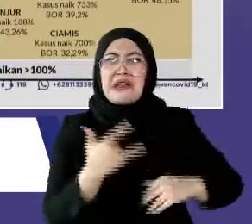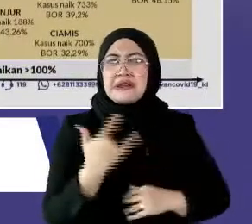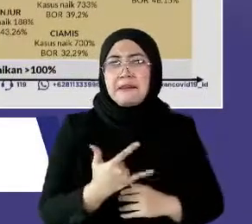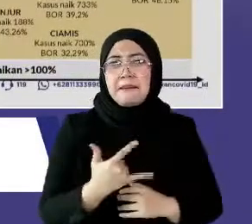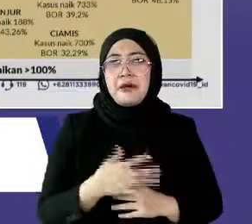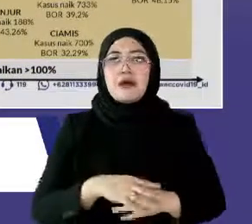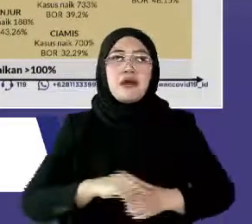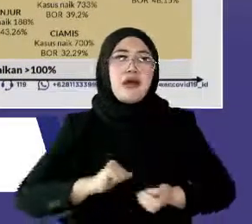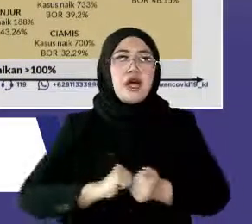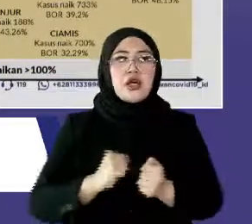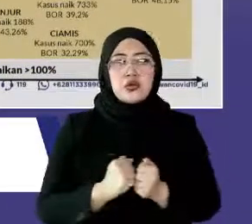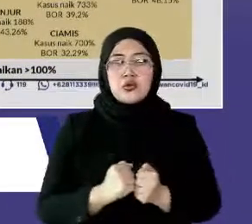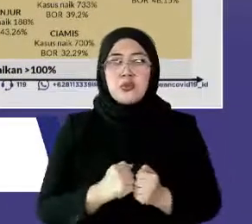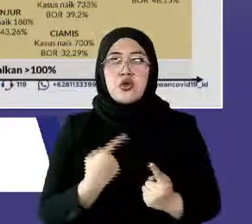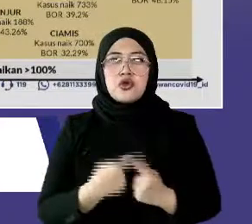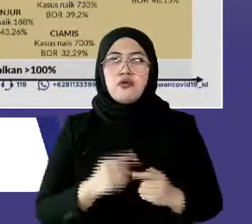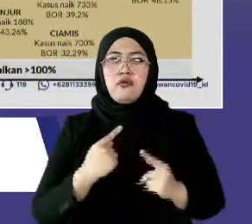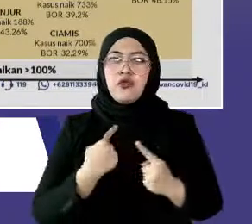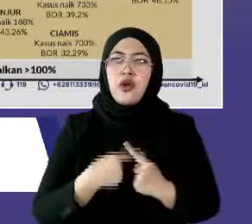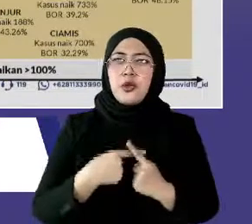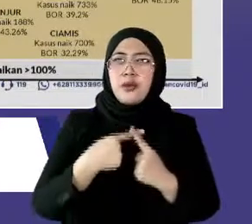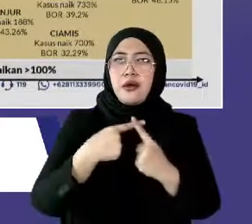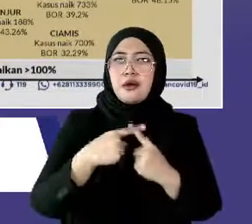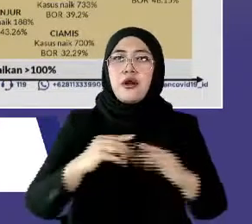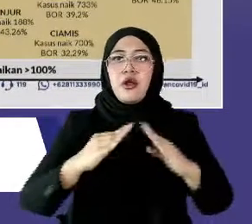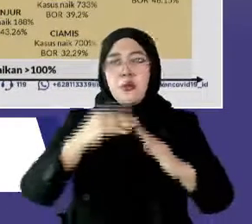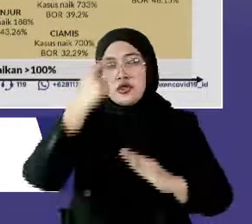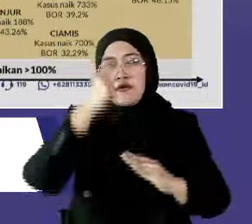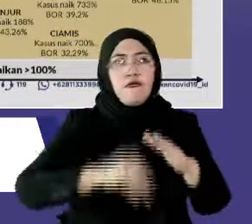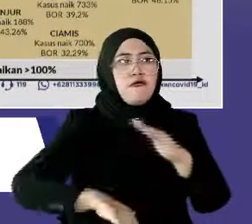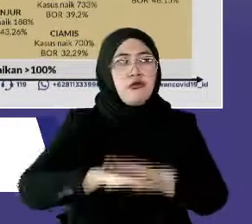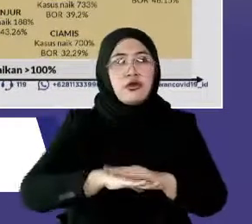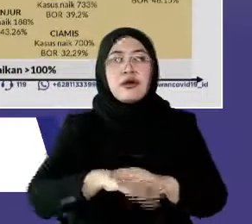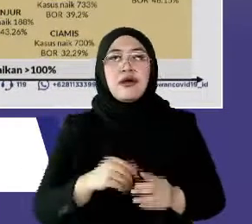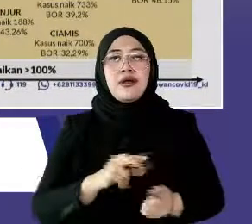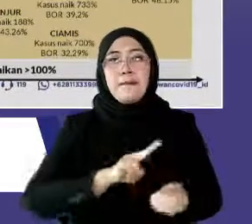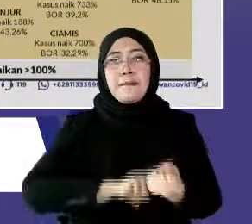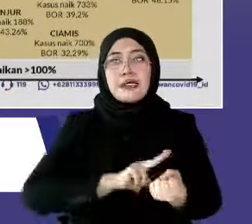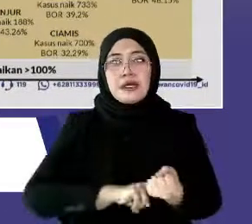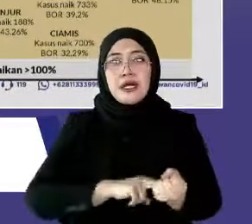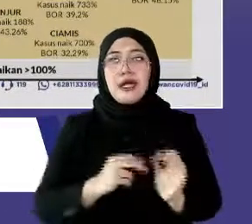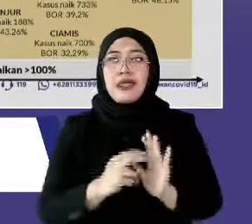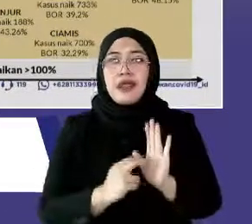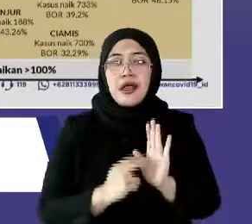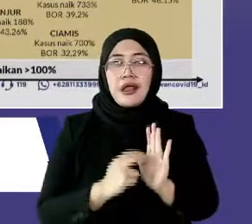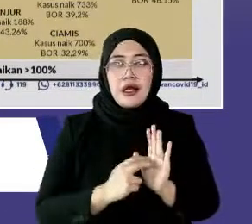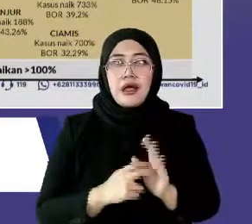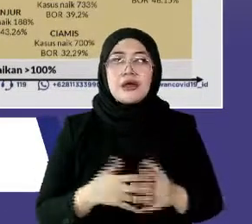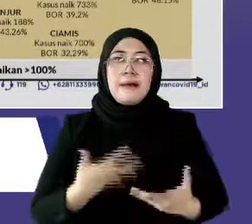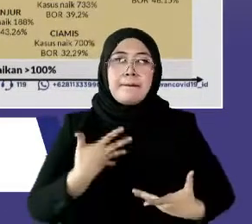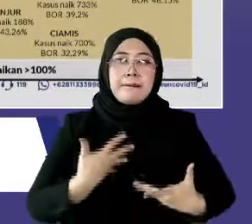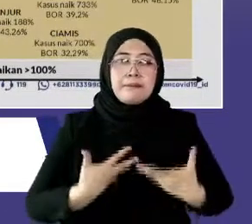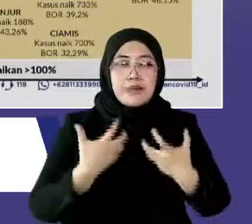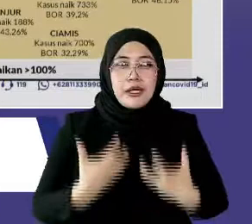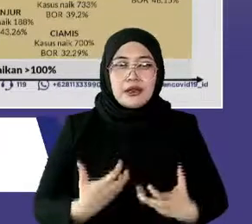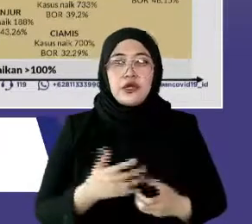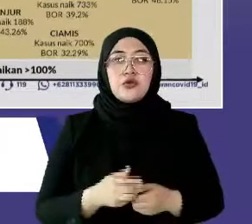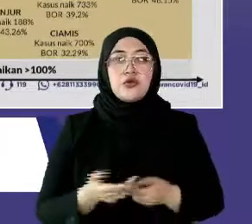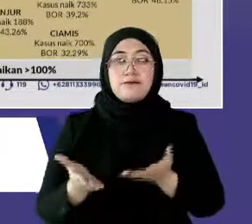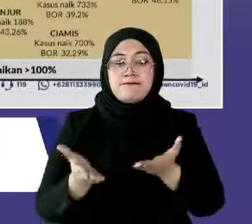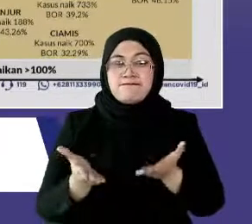kasus maka rumah sakit akan Hai dan pasien dengan gejala sedang berat tidak dapat ditangani dengan cepat